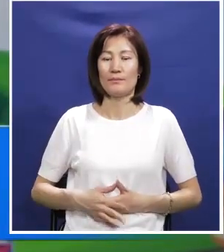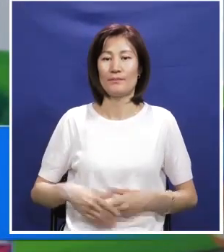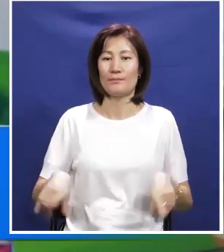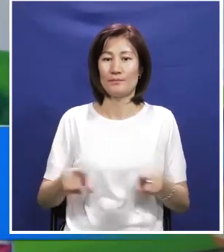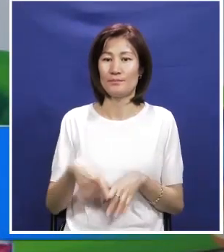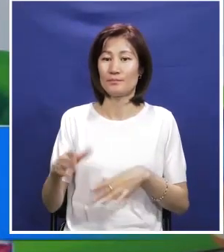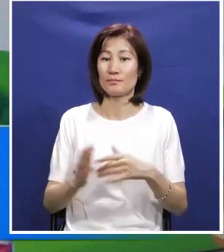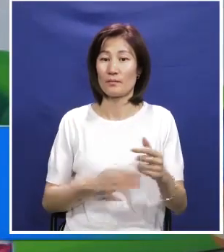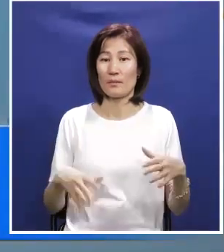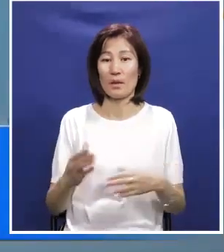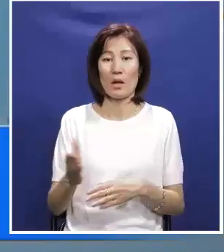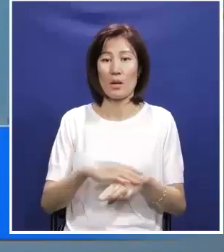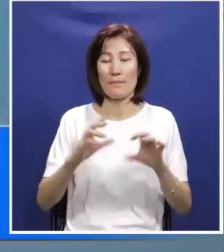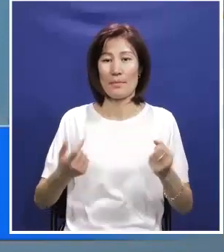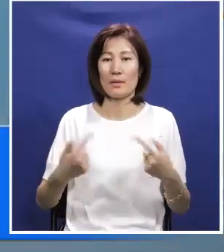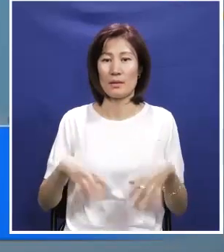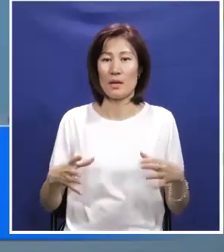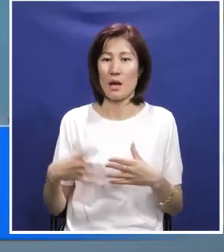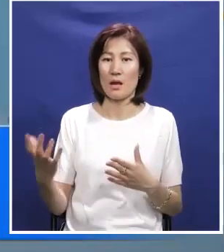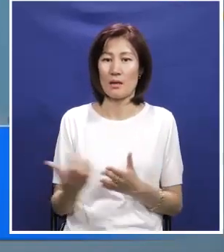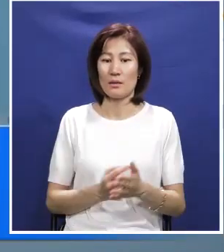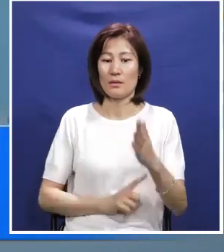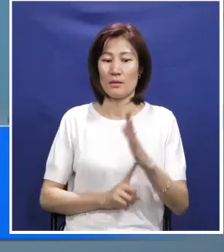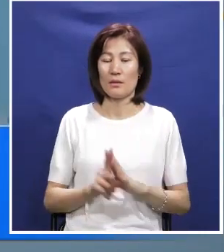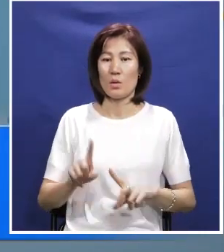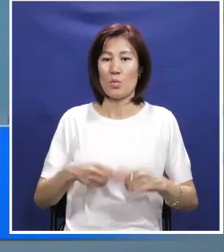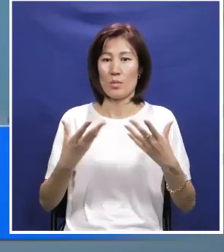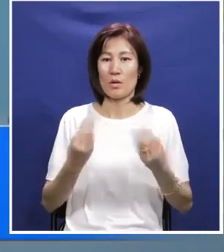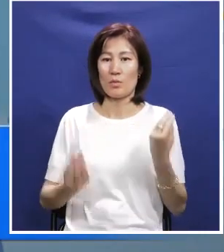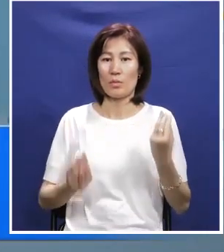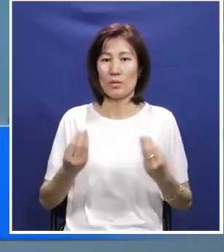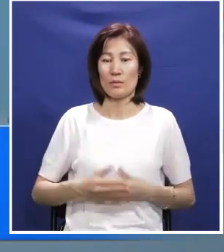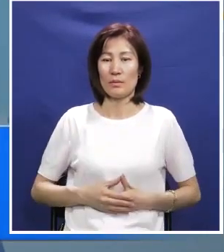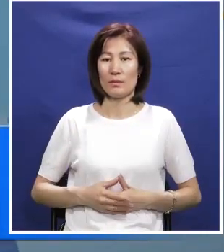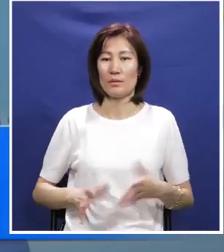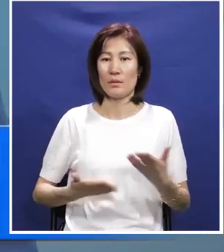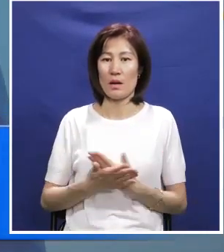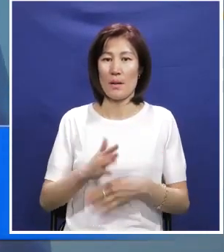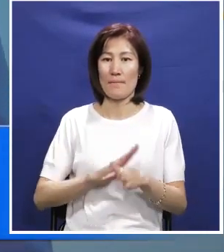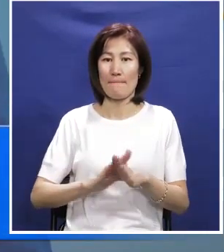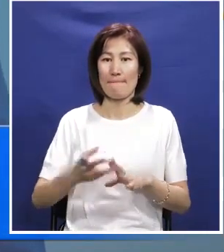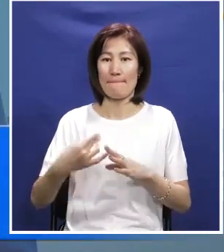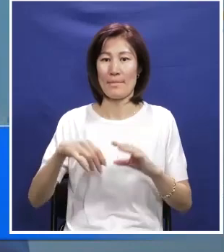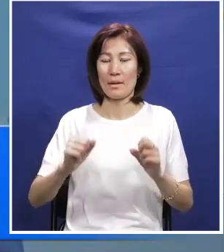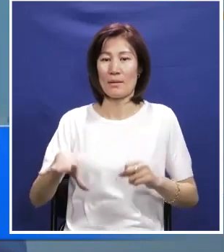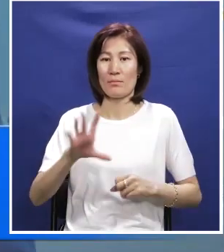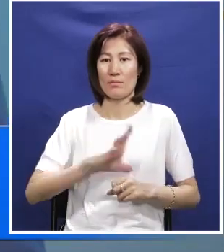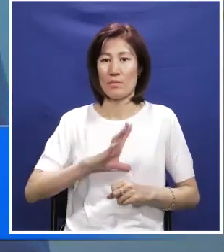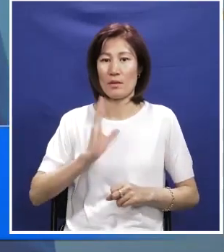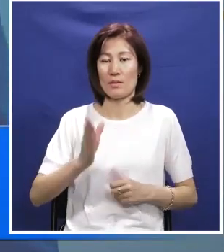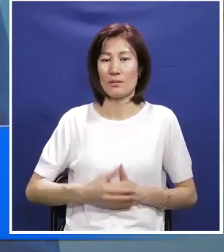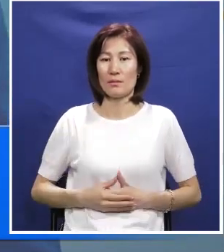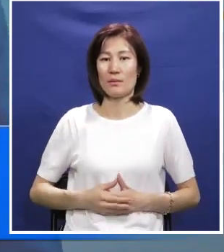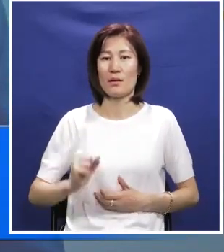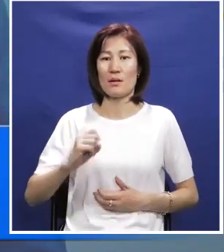әріптестерімізбен әдіс тәсілдер бөлісу. Ара технологиясын алатын болсақ, онда ол ойыншық, және де бізде таразы технологиясы бар.